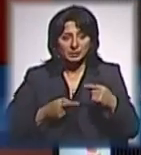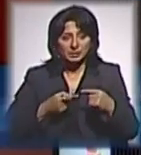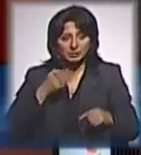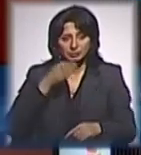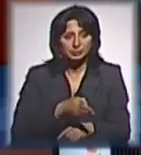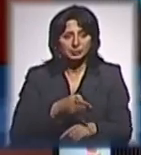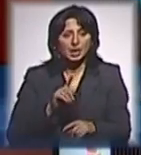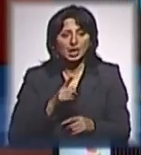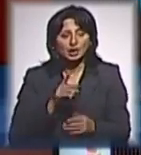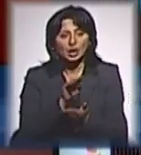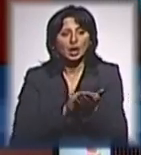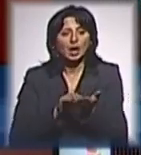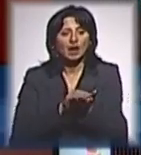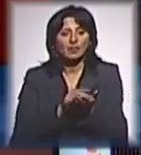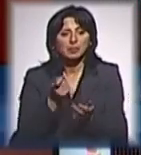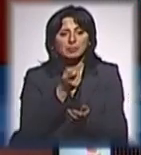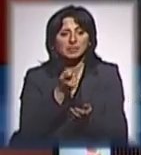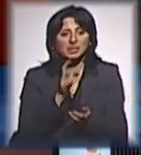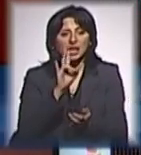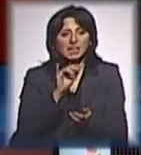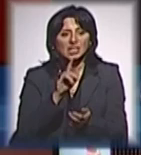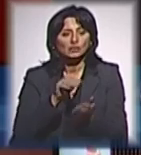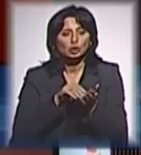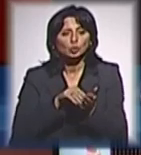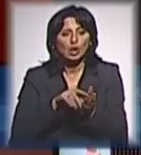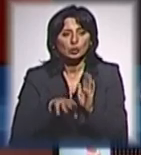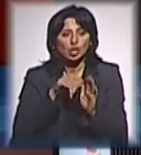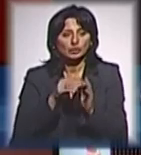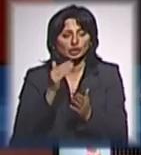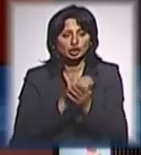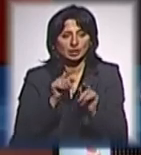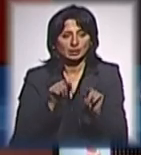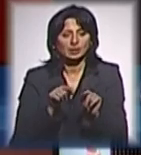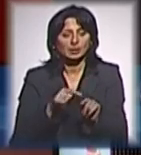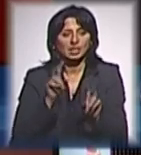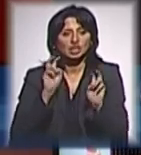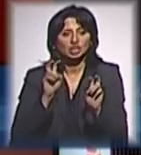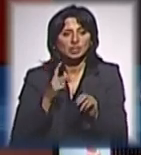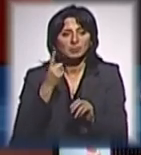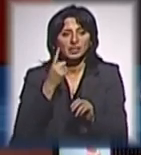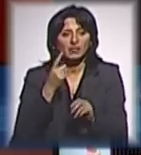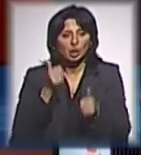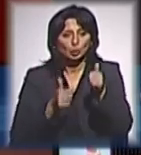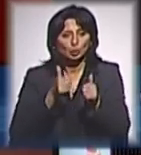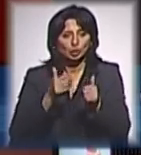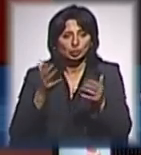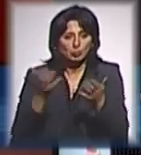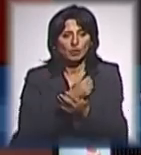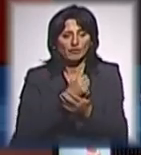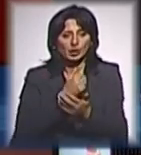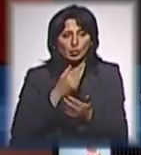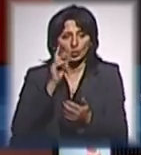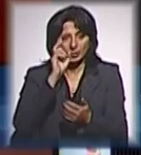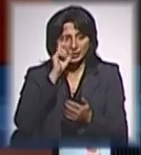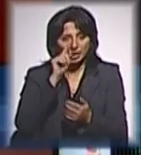ჩვენი ამოცანა არის რომ გავიმეოროთ მინიმუმ ნაძალადევის შუალედური არჩევნების შედეგები, რაც ნიშნავს იმას, რომ პირველ ტურში მოუგოთ სახელმწიფო